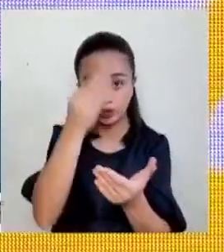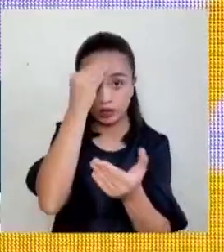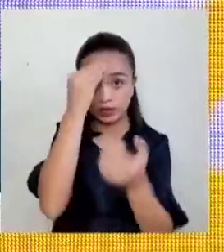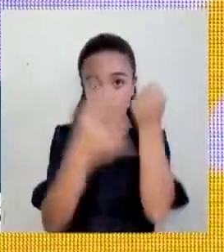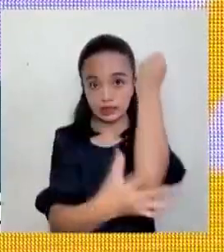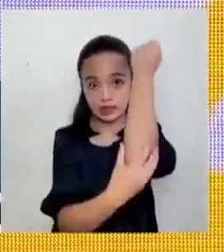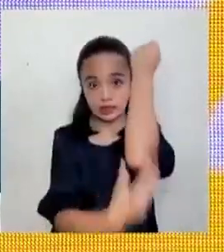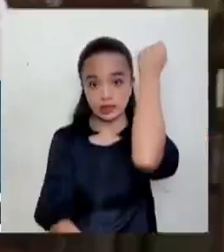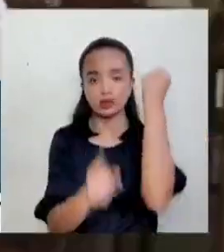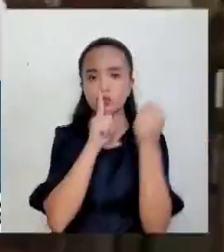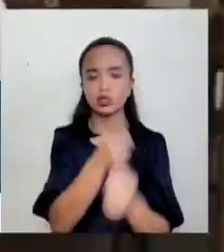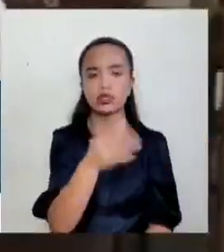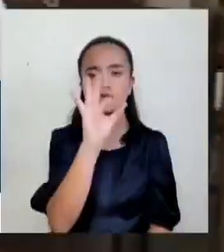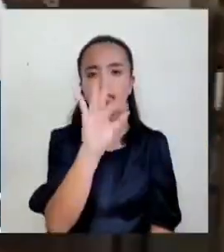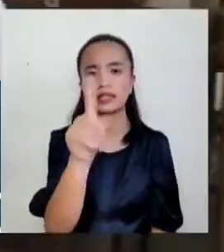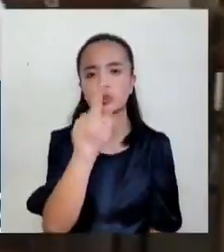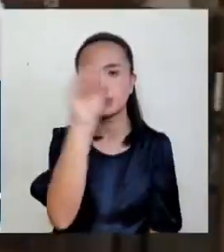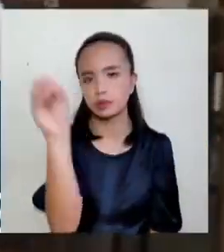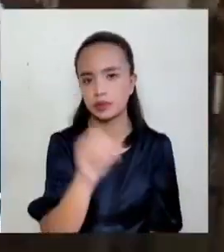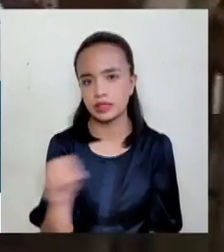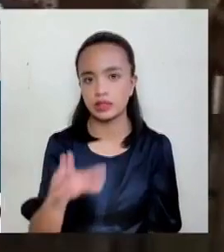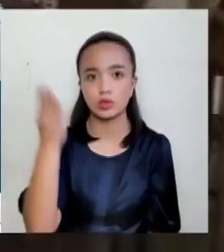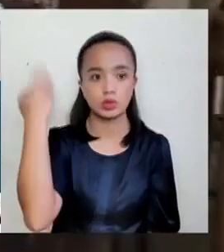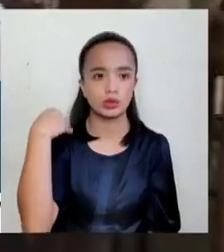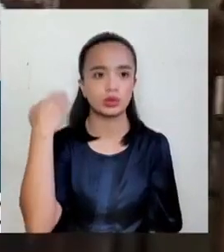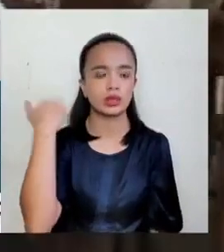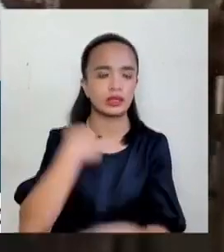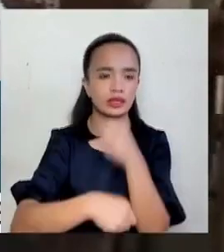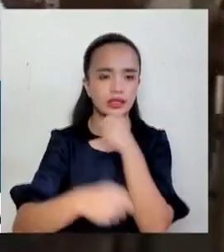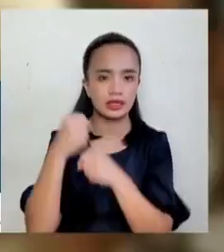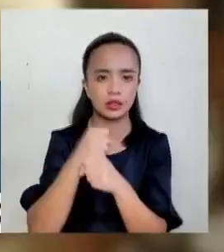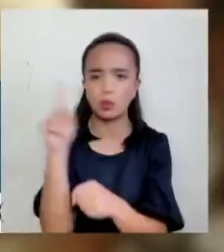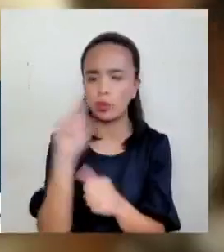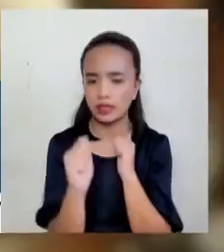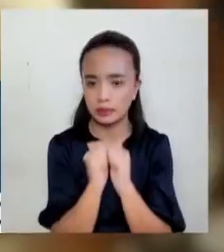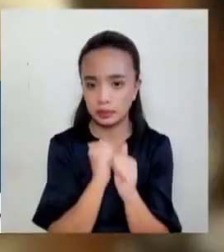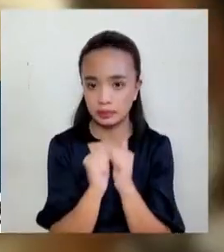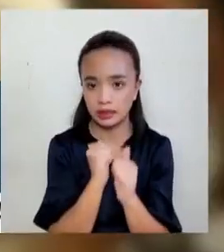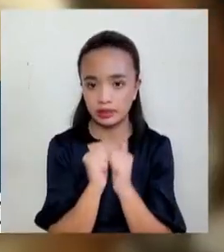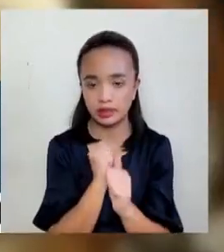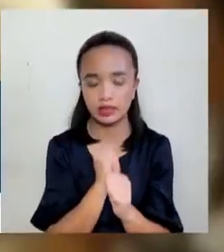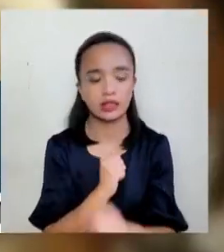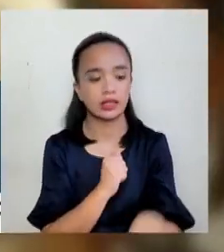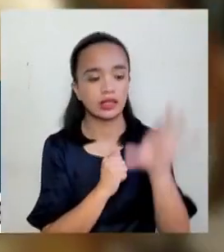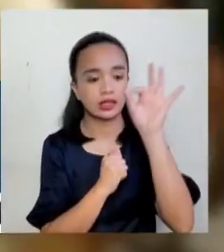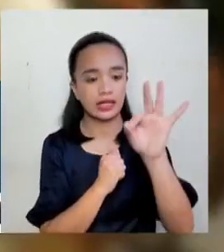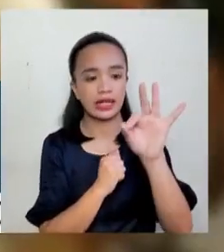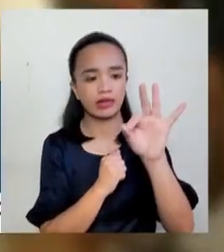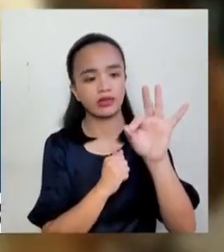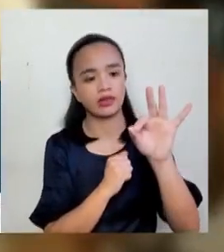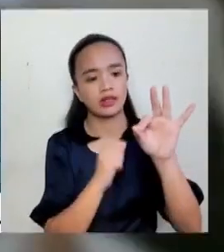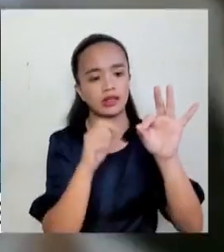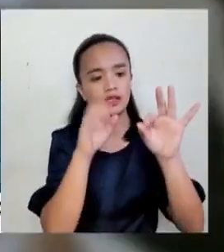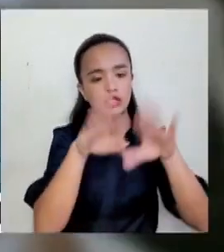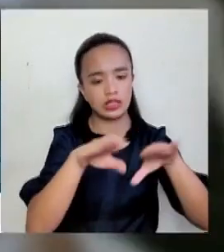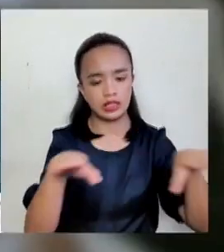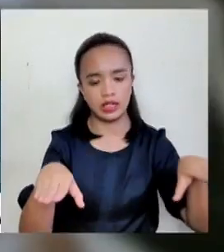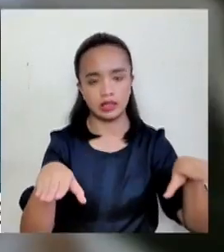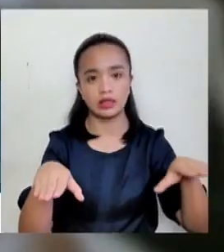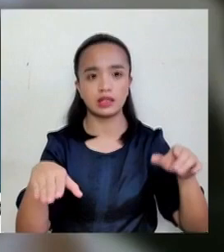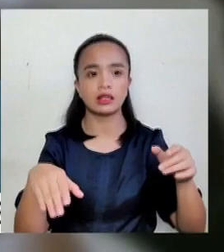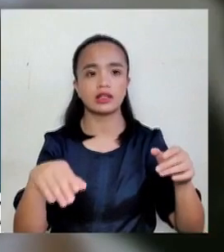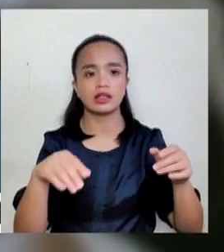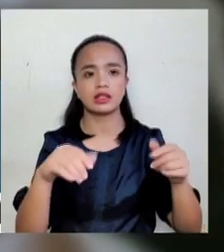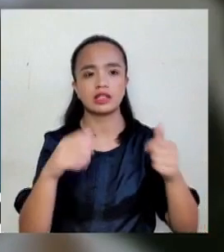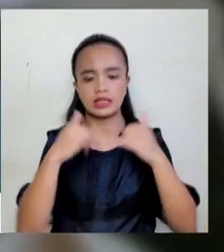at 91% in 2022, which meant 9 out of 10 Filipino children aged 10 still